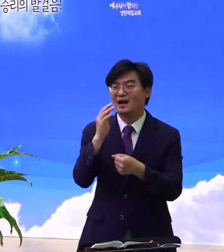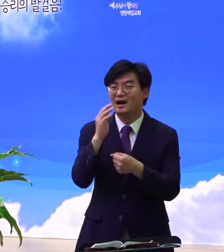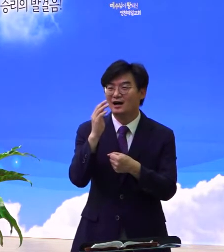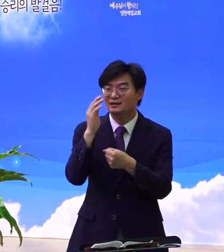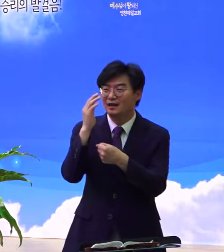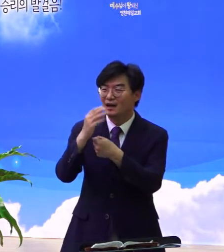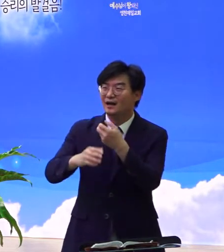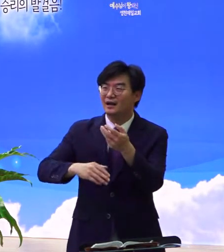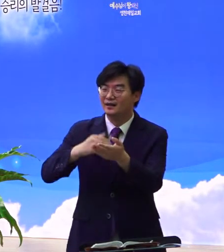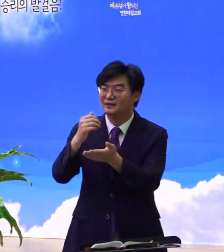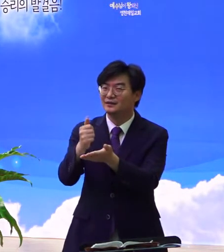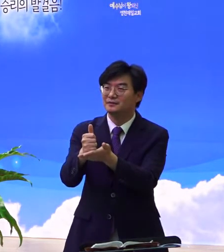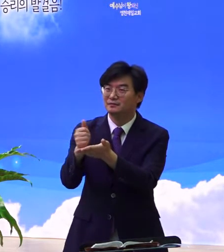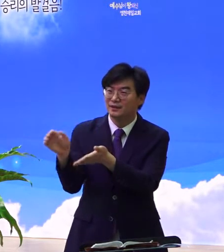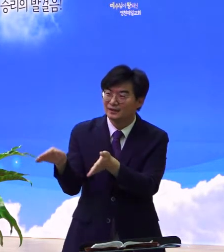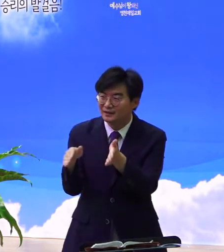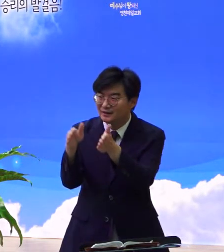높기 때문입니다.